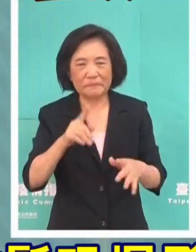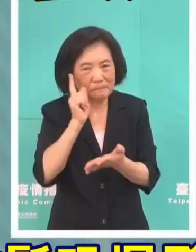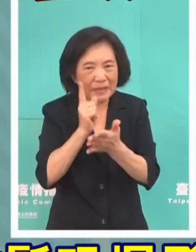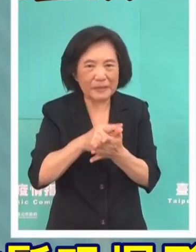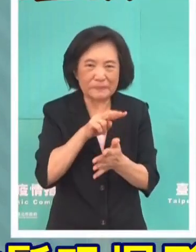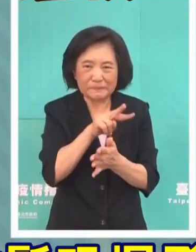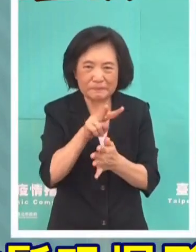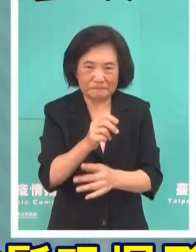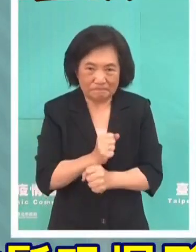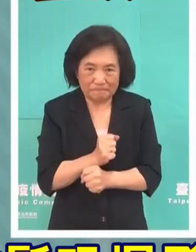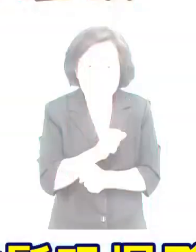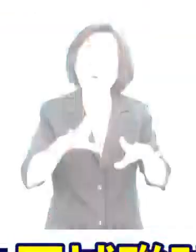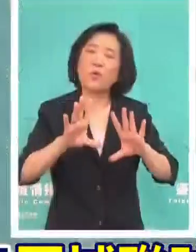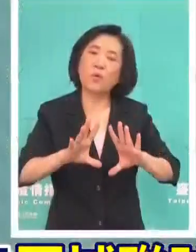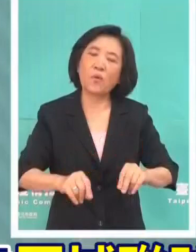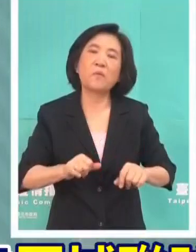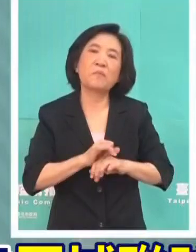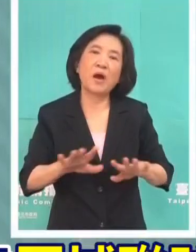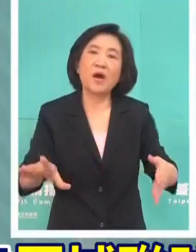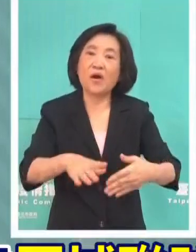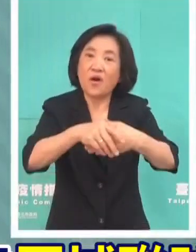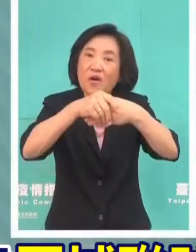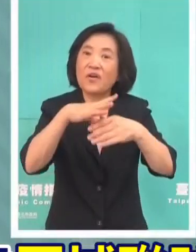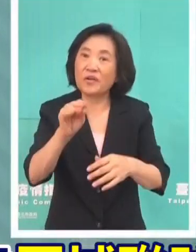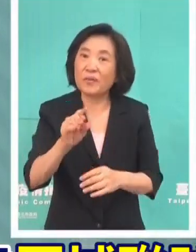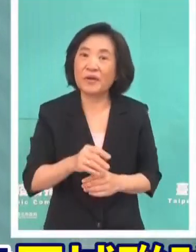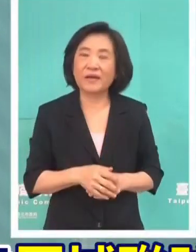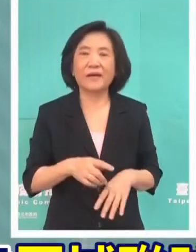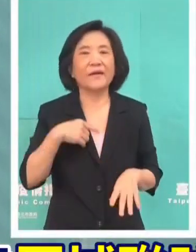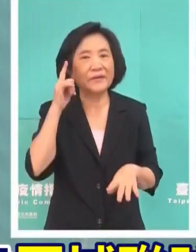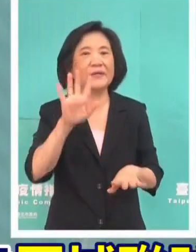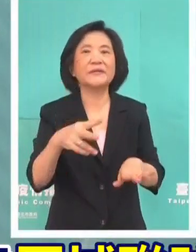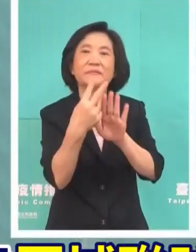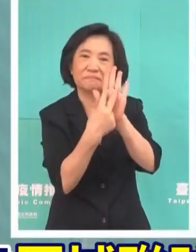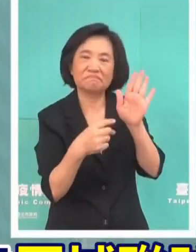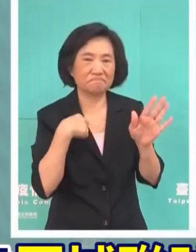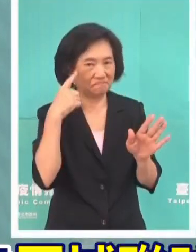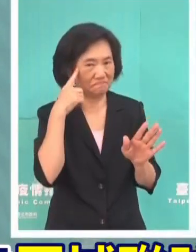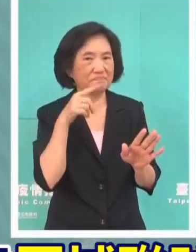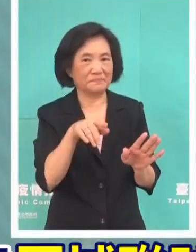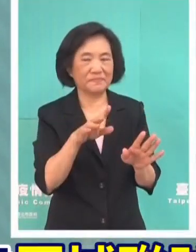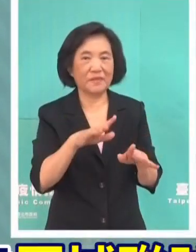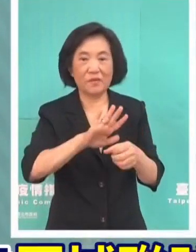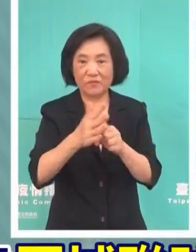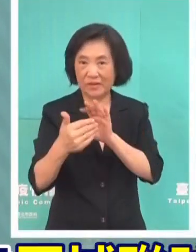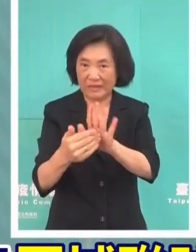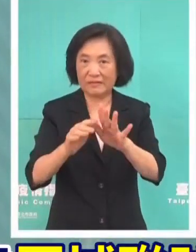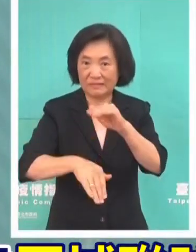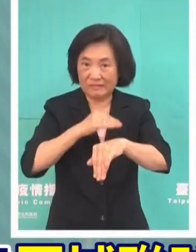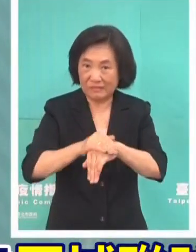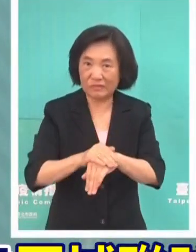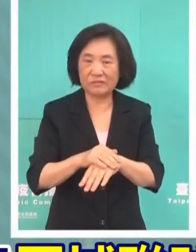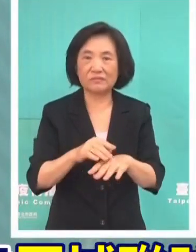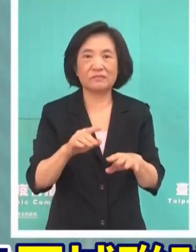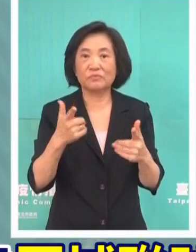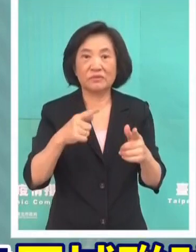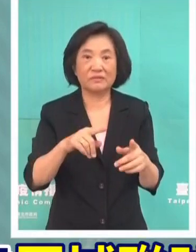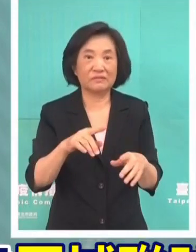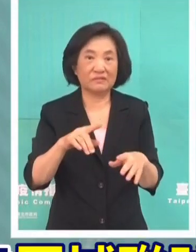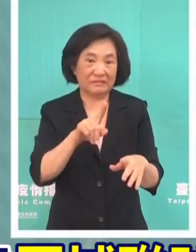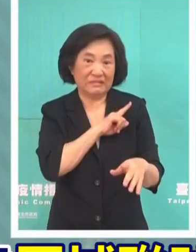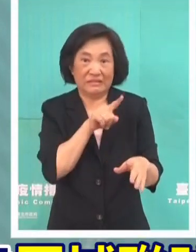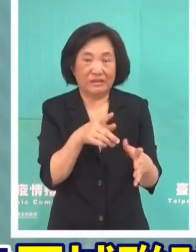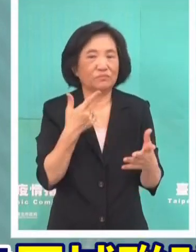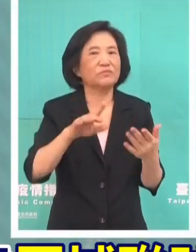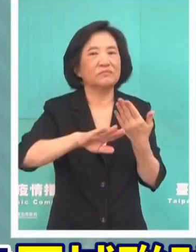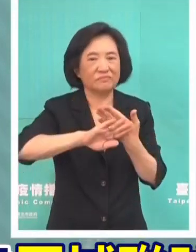慎警戒，这样就好了。这就是一个很好的案例啊，要说明说啊，防疫的成功，你知道，不完全是靠政府，还